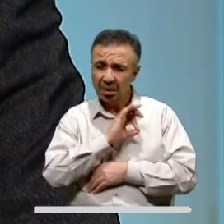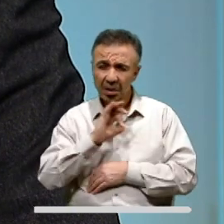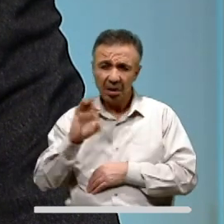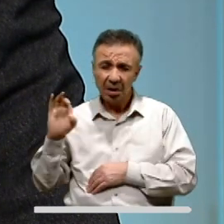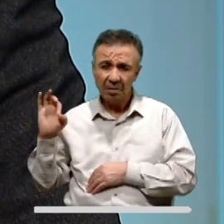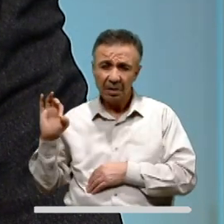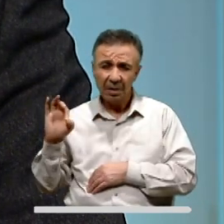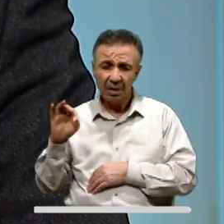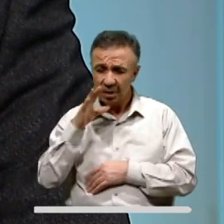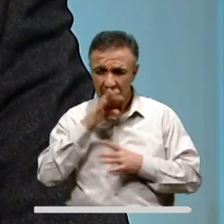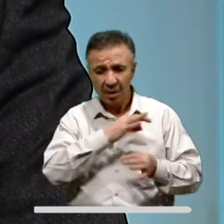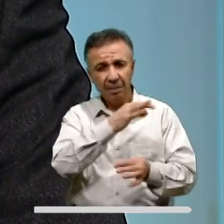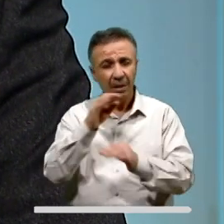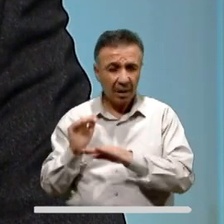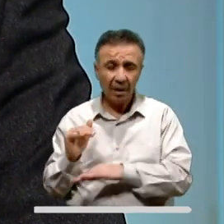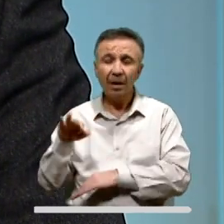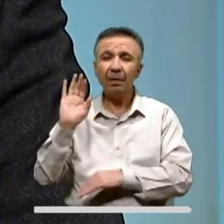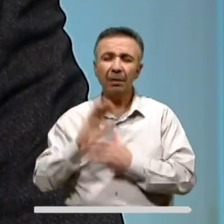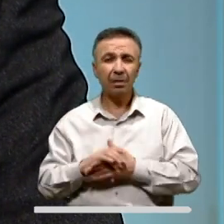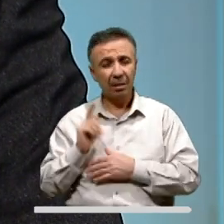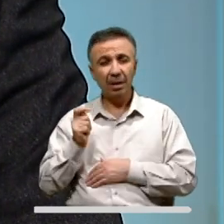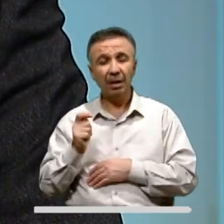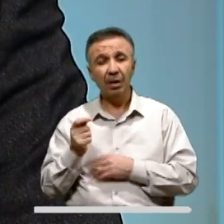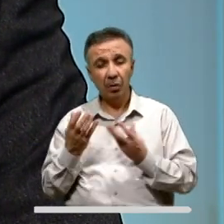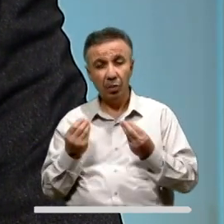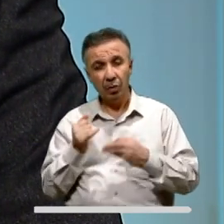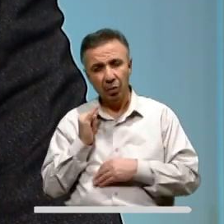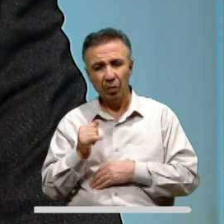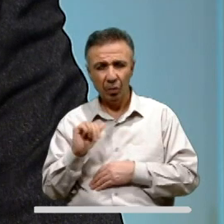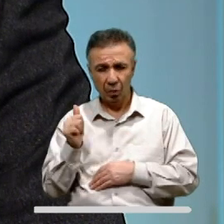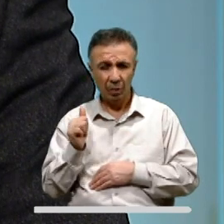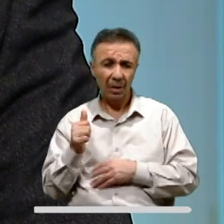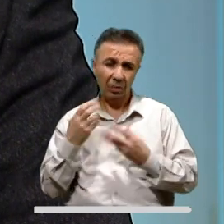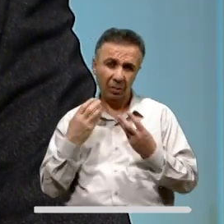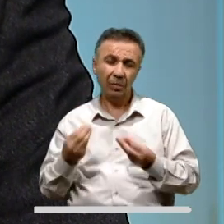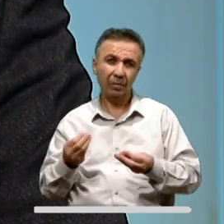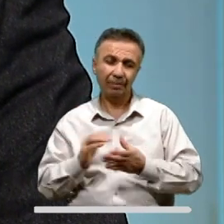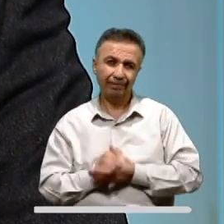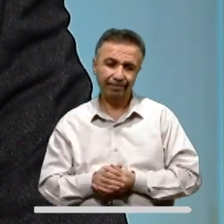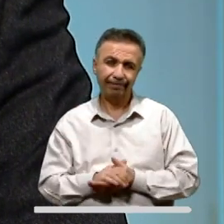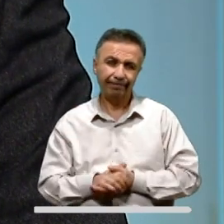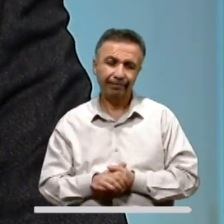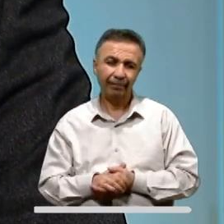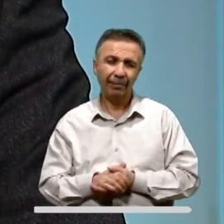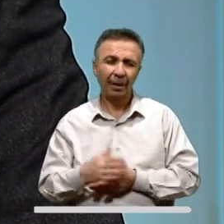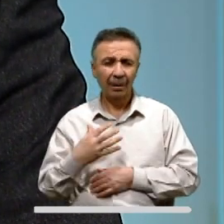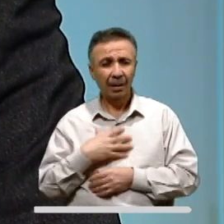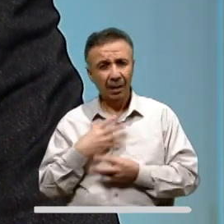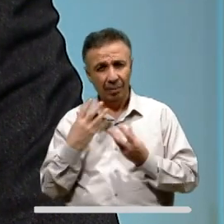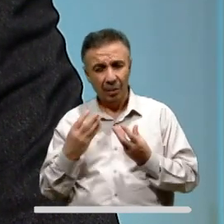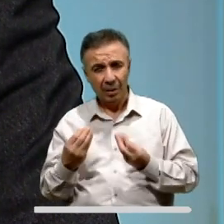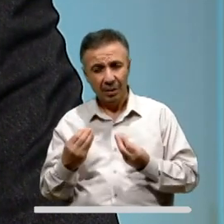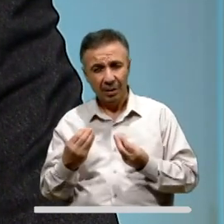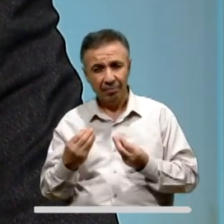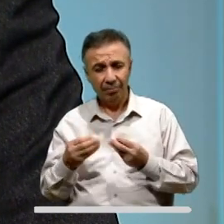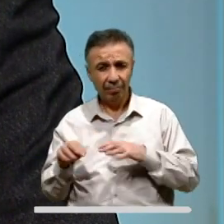kimseye yaşatmasın. Amin. Amin. Yani gerçekten çok kötü günler geçirdik. Şahsım olarak da yani